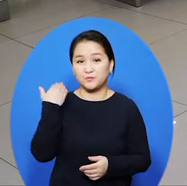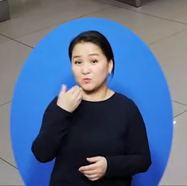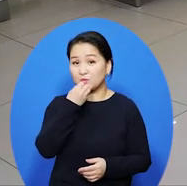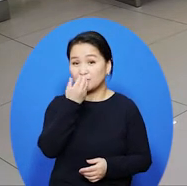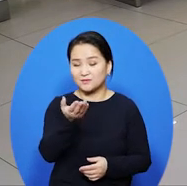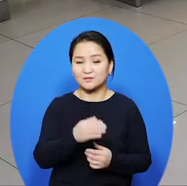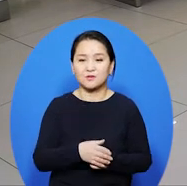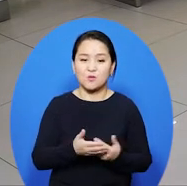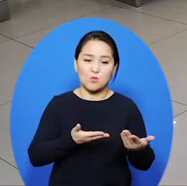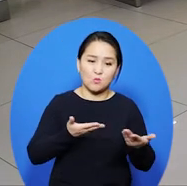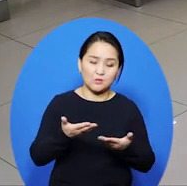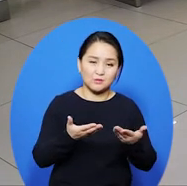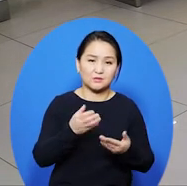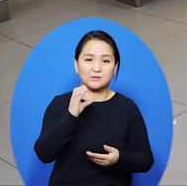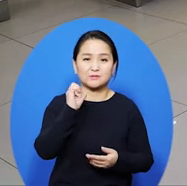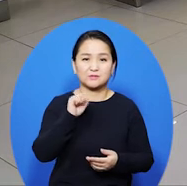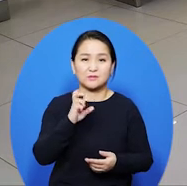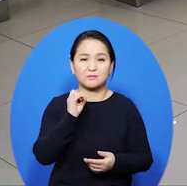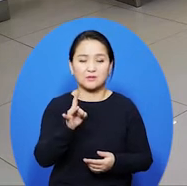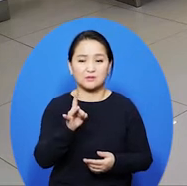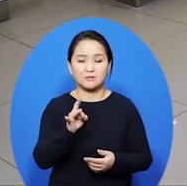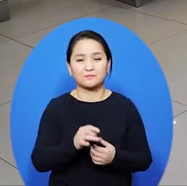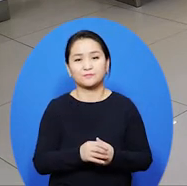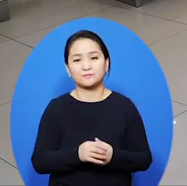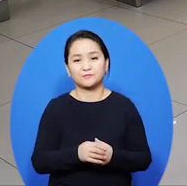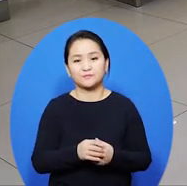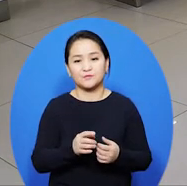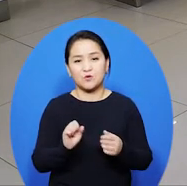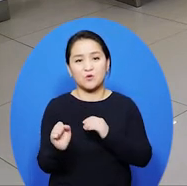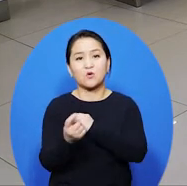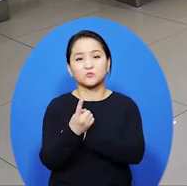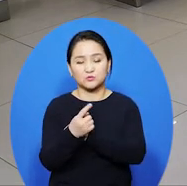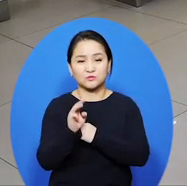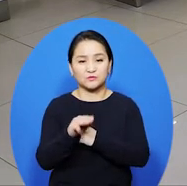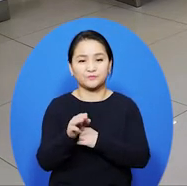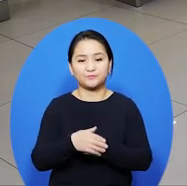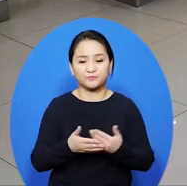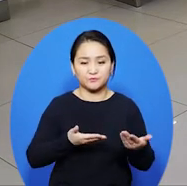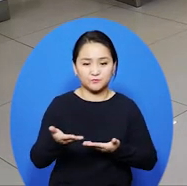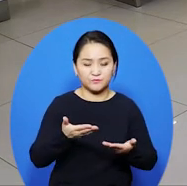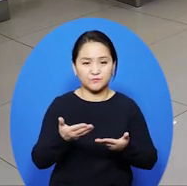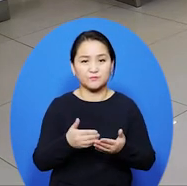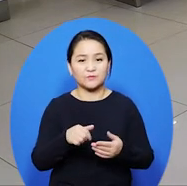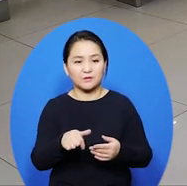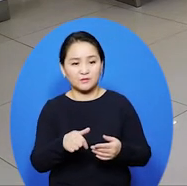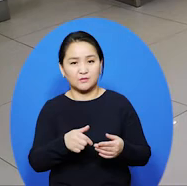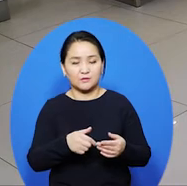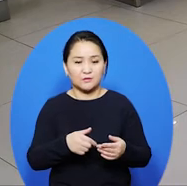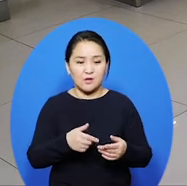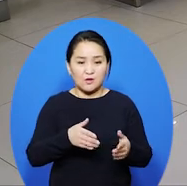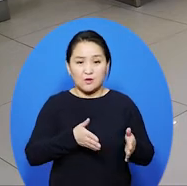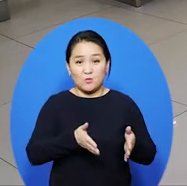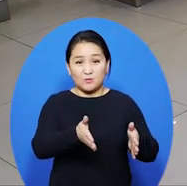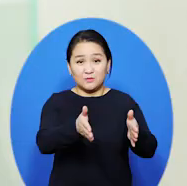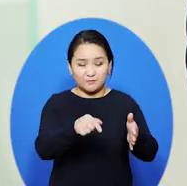миний төрөний яриад байгаа нөгөө худалдааны юу гэх манай дээр гол онцлог нь худалдаатай. Худалдааны гудам гэж болохоор